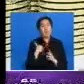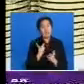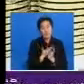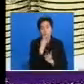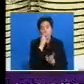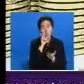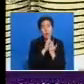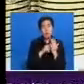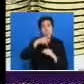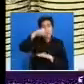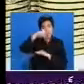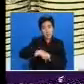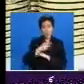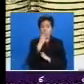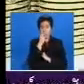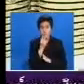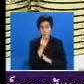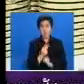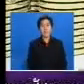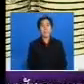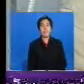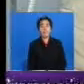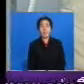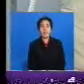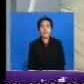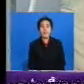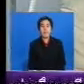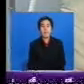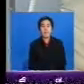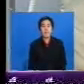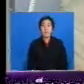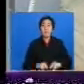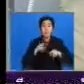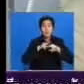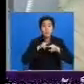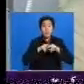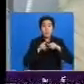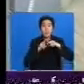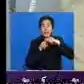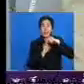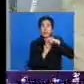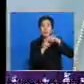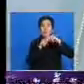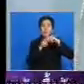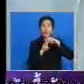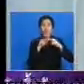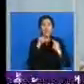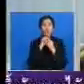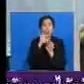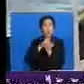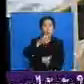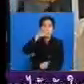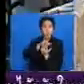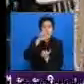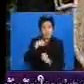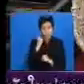จากรายงานพิเศษนะครับจากคุณณัฐฐาชื่นพลครับเก้าอี้ชิงช้าสินค้าโอทอปจากจังหวัดสมุทรปราการเป็น